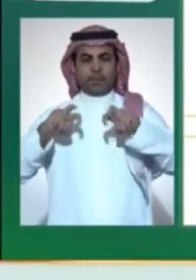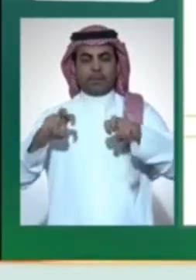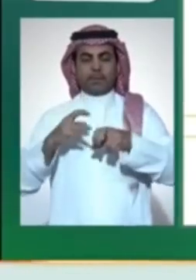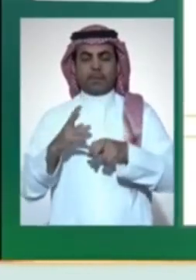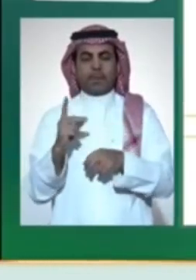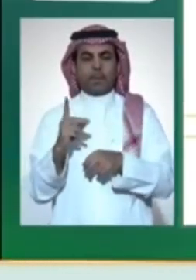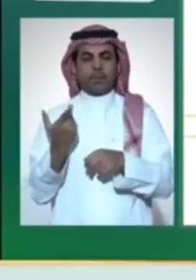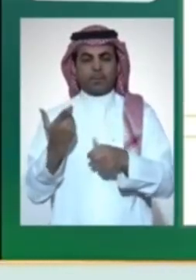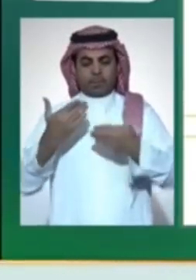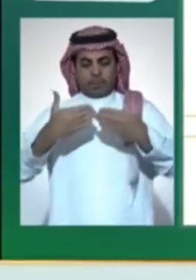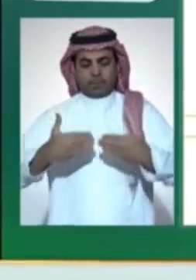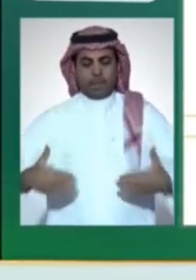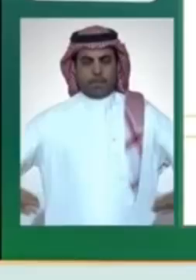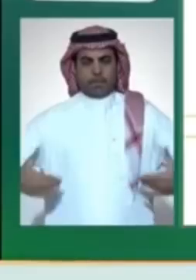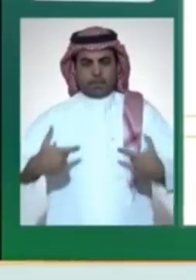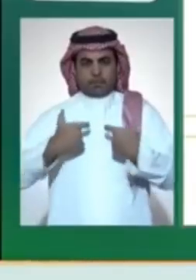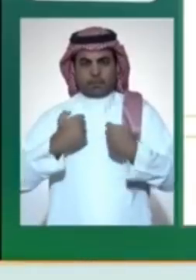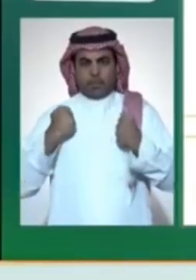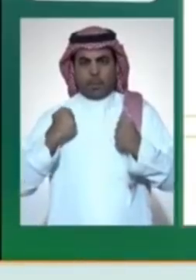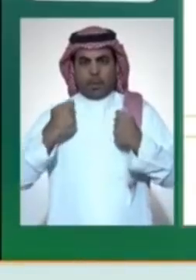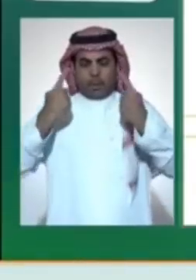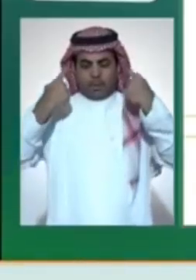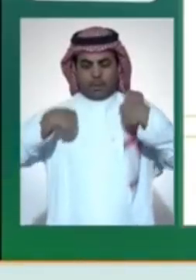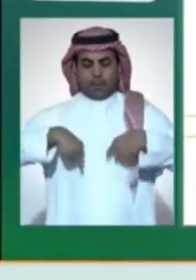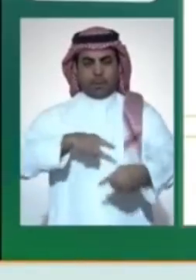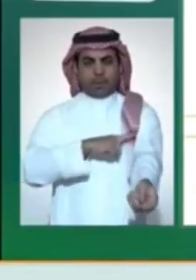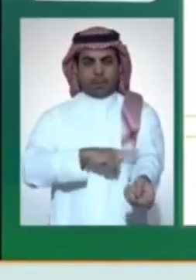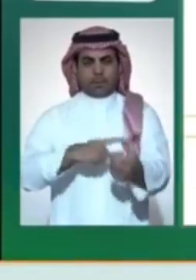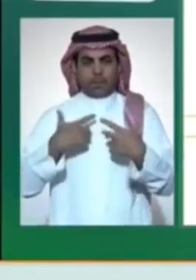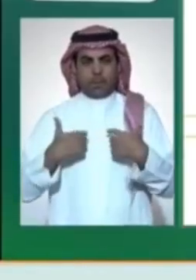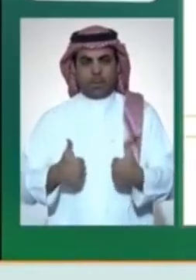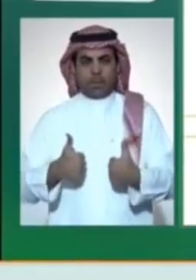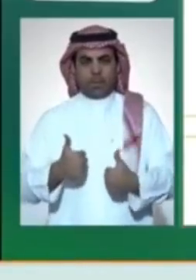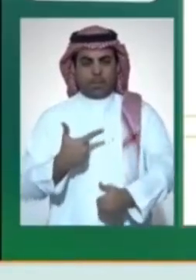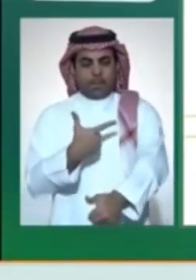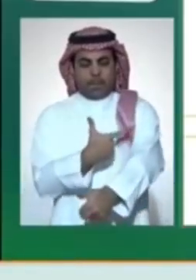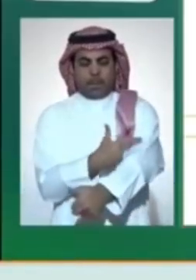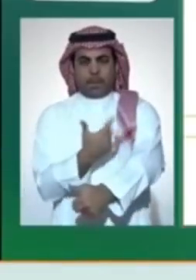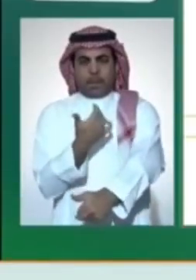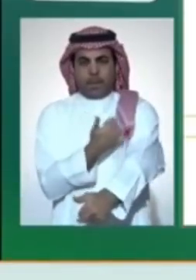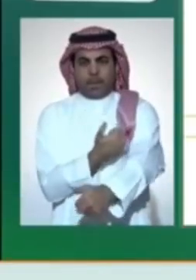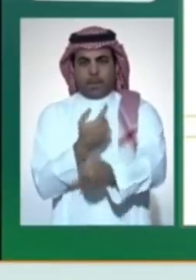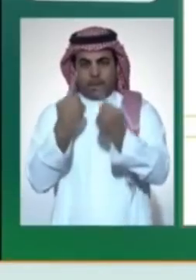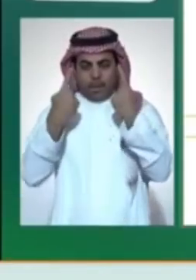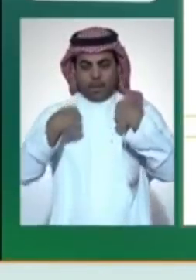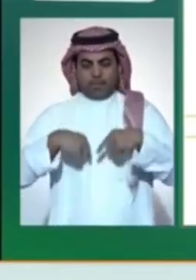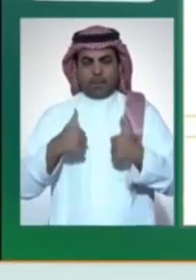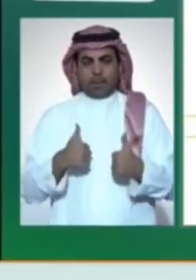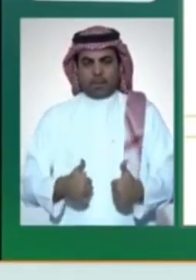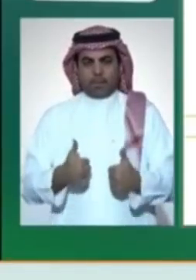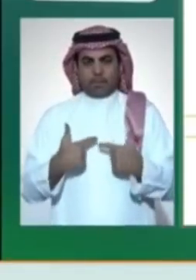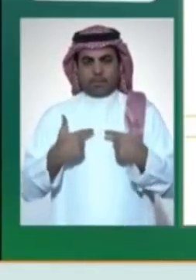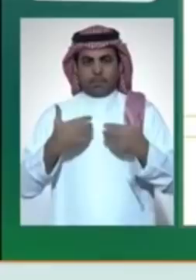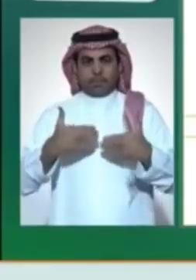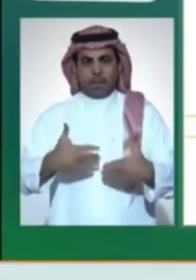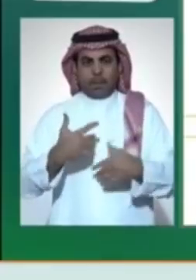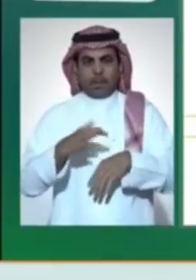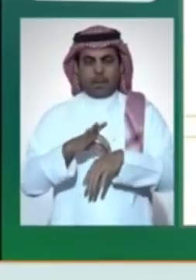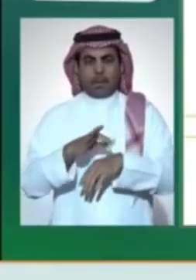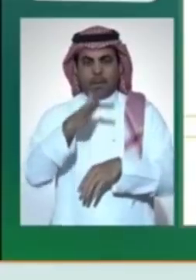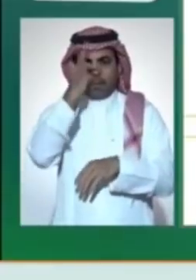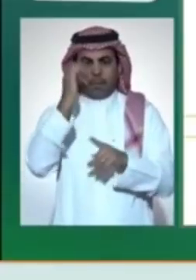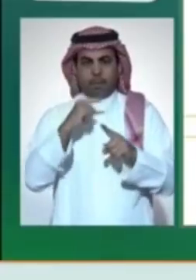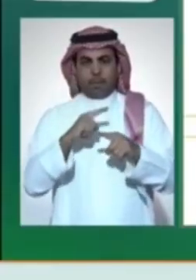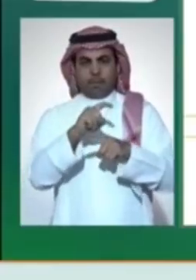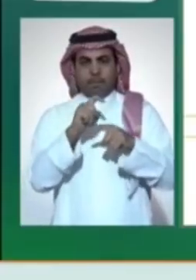عند الإنسان، ومن أهم طرق تكون المناعة وجود اللقاحات، وأيضا جزء منها المناعة الذاتية اللي يكونها المصابين. كل ما ارتفعت